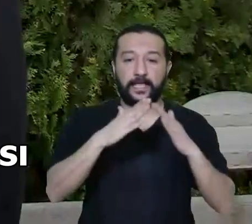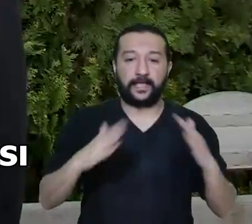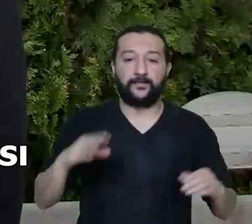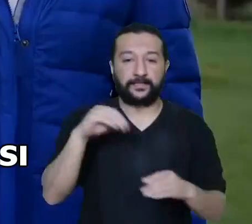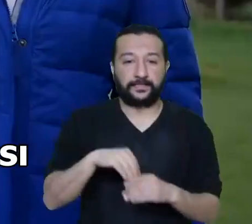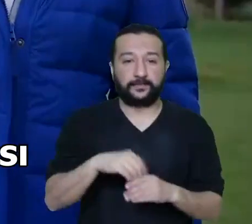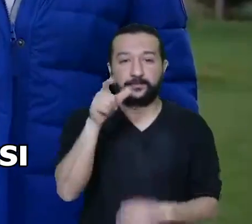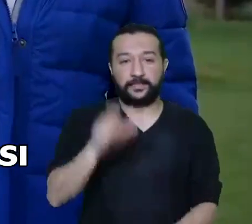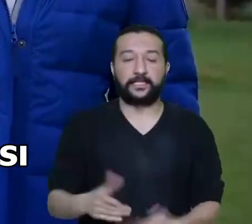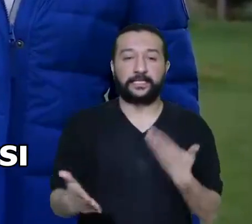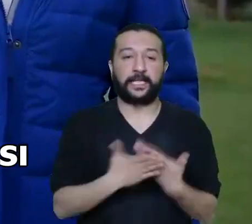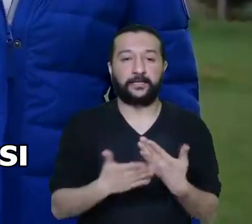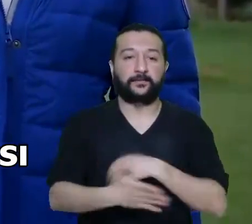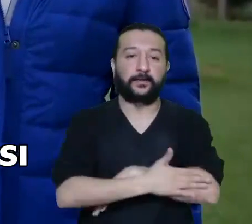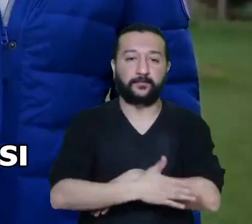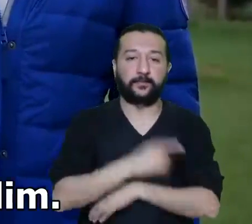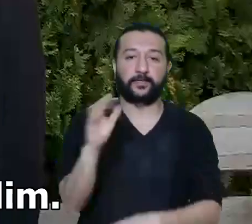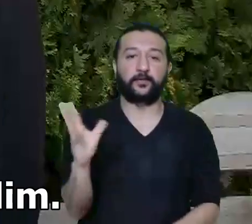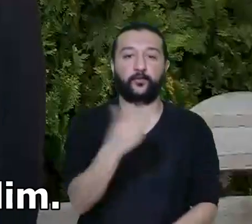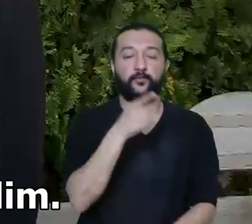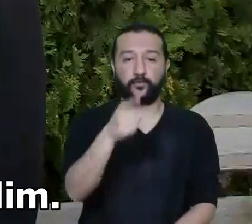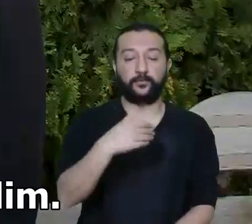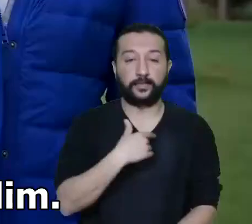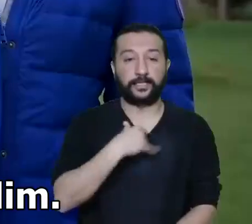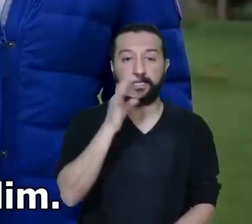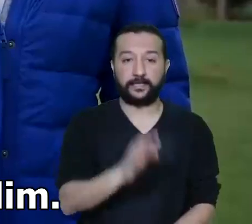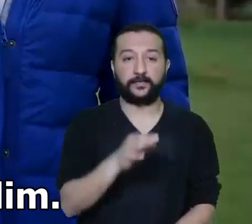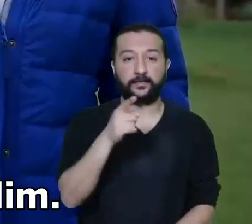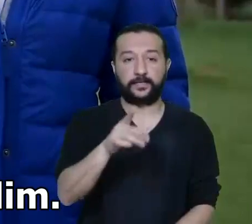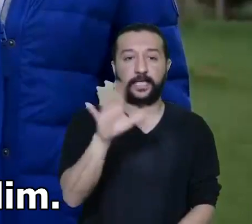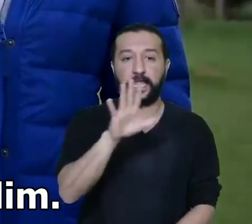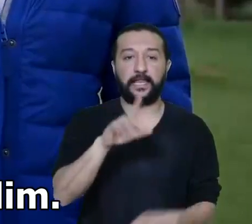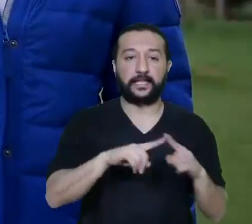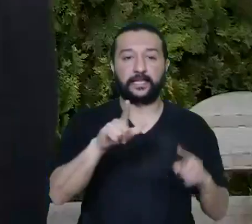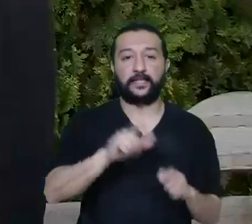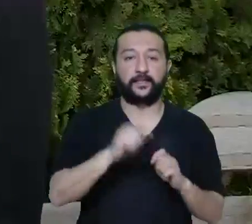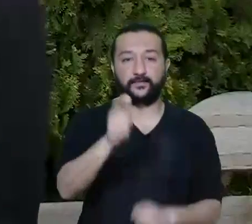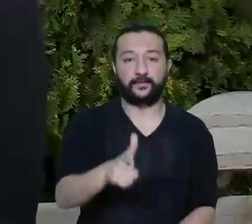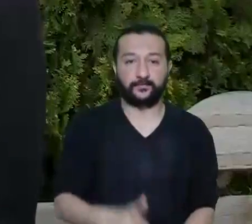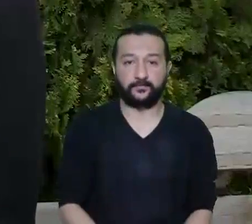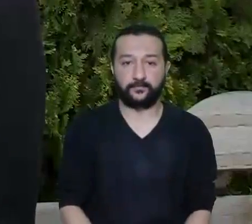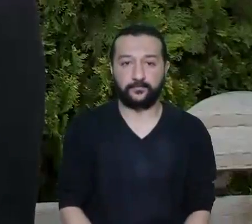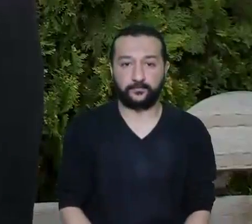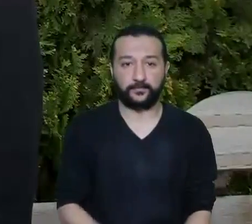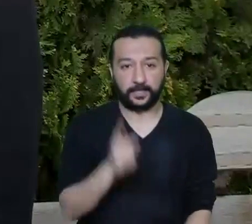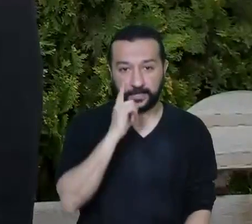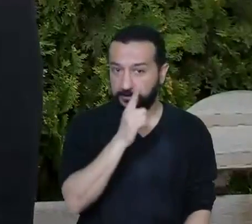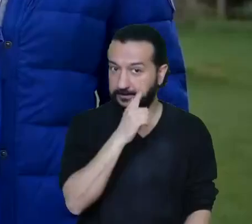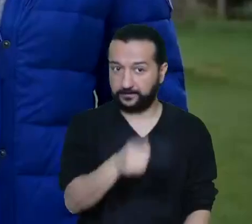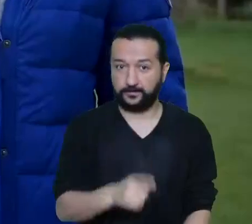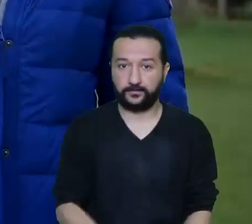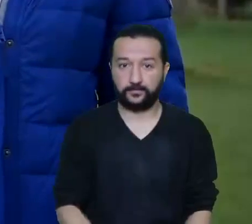için bir yardım kampanyası için para topluyor. Ben tamı tamına 50 TL verdim. Aa,